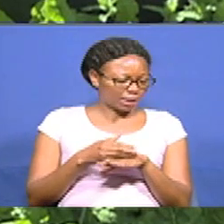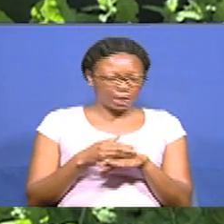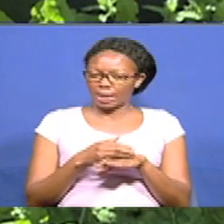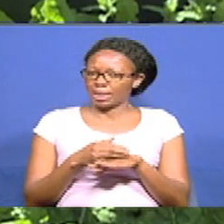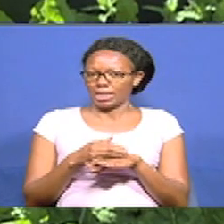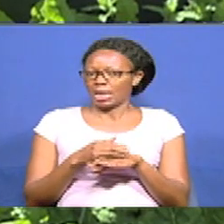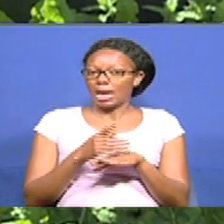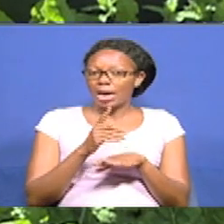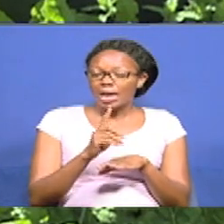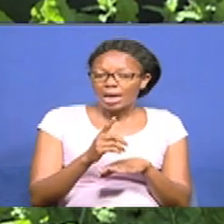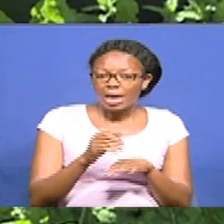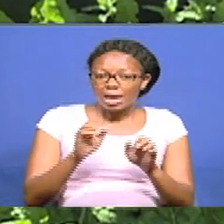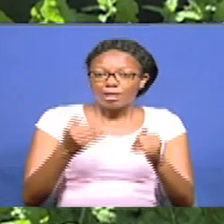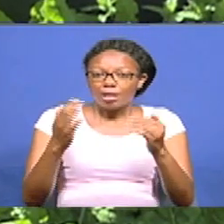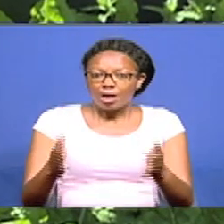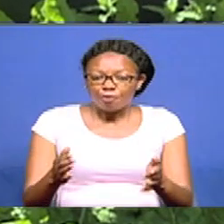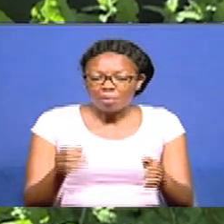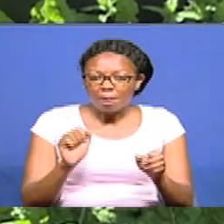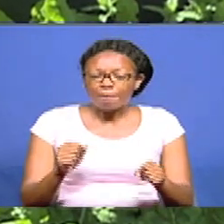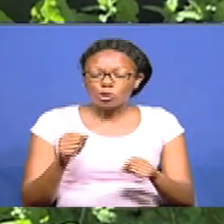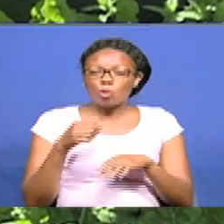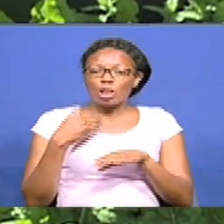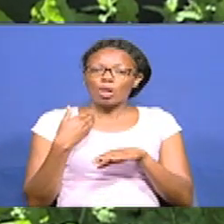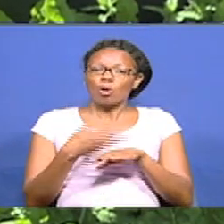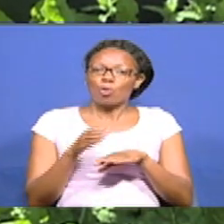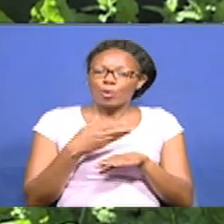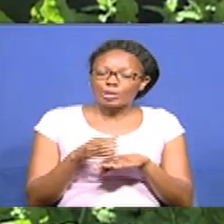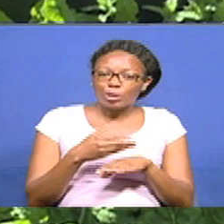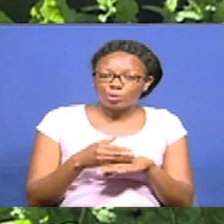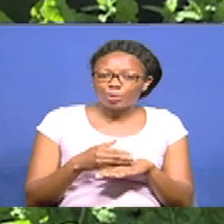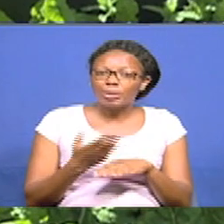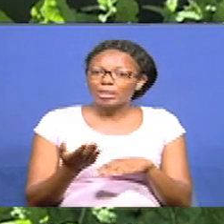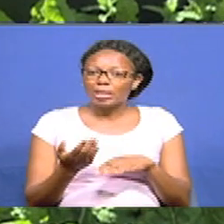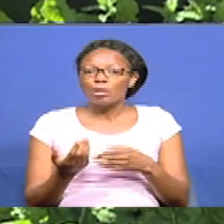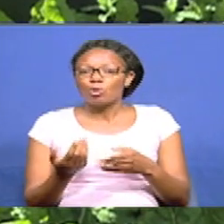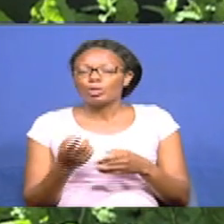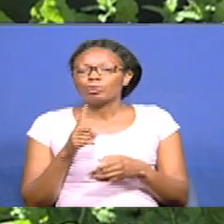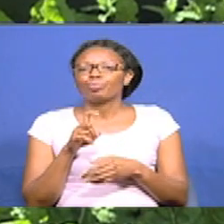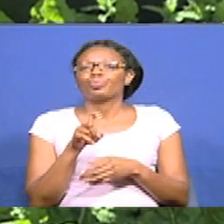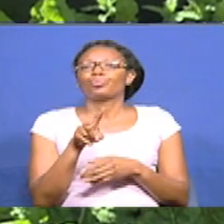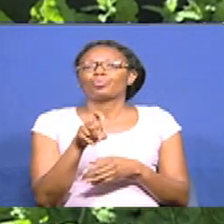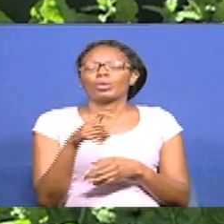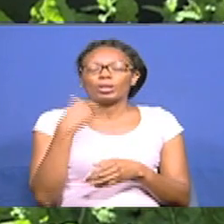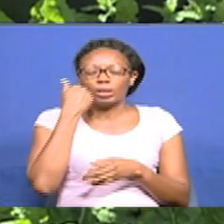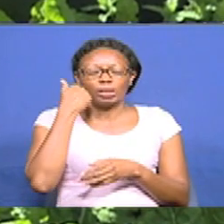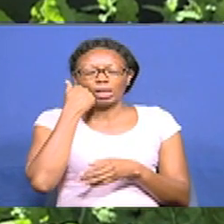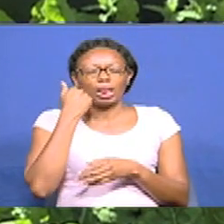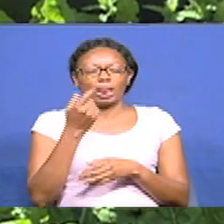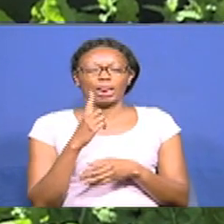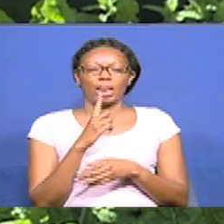inaumiza wakulima. Ama ile kitu huwa inaangamiza mimea ni wadudu na